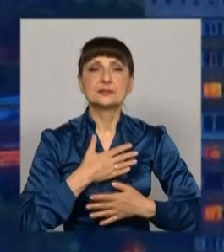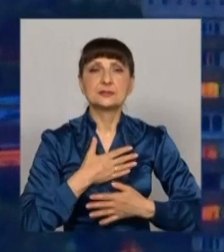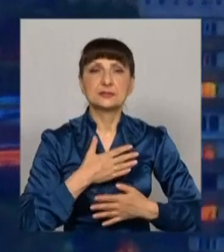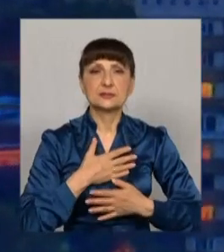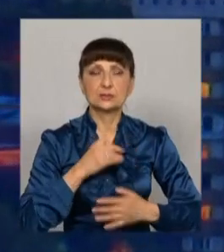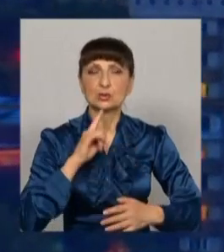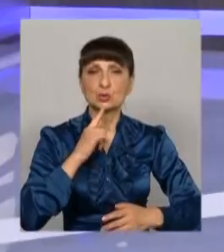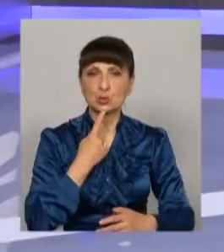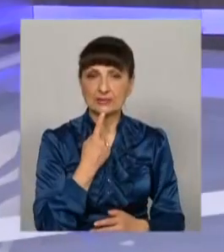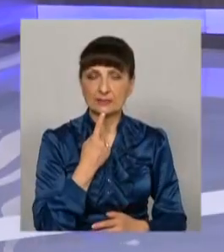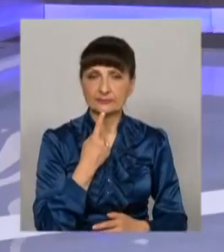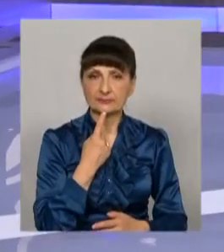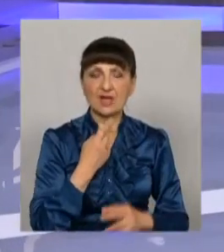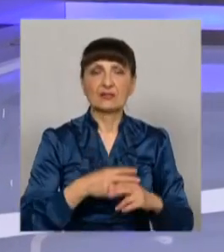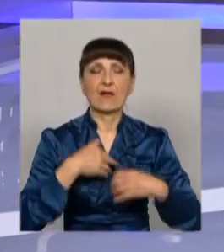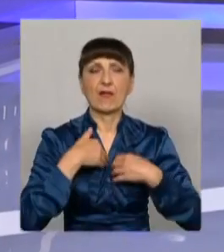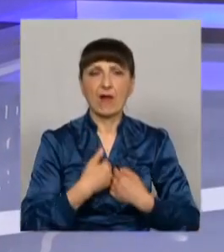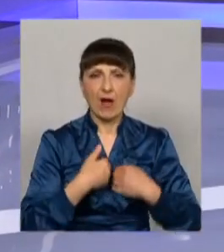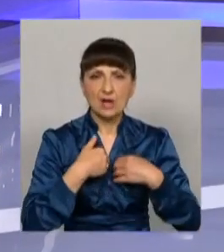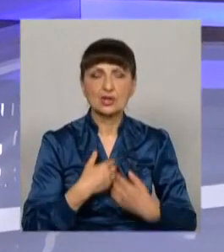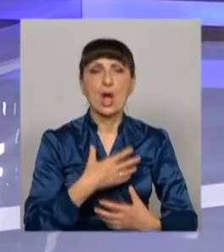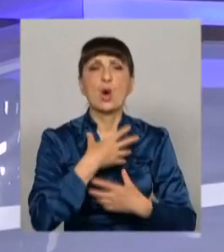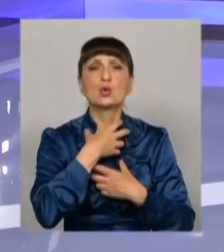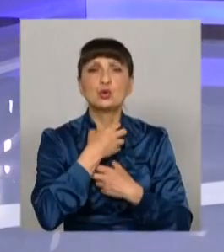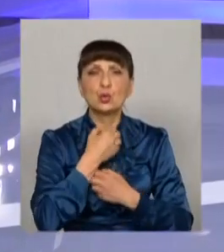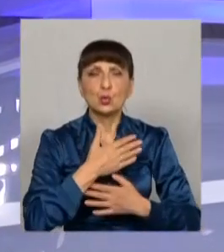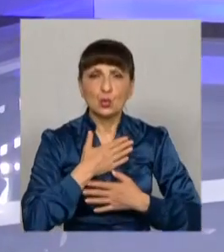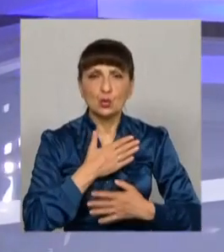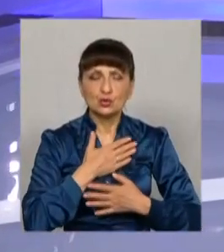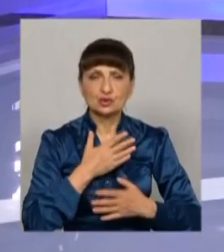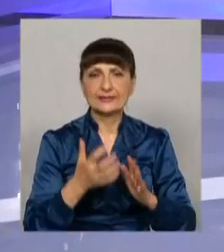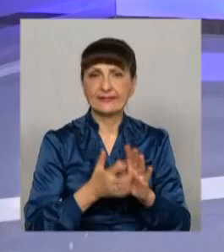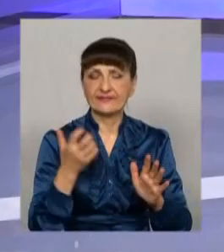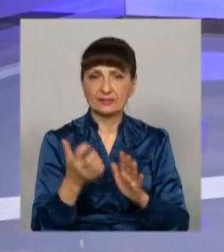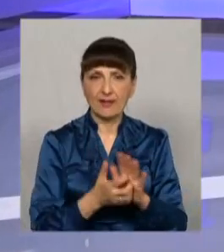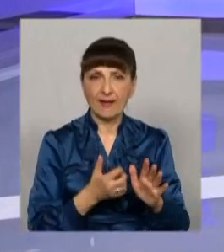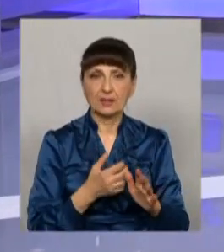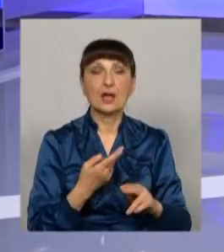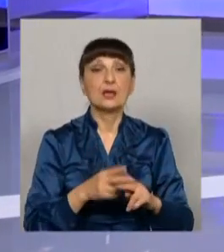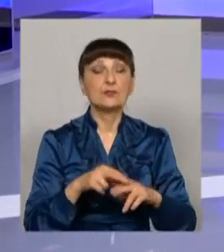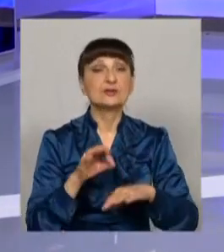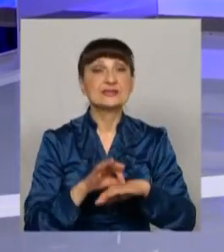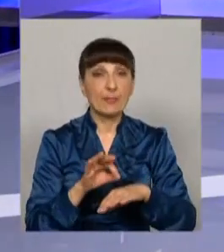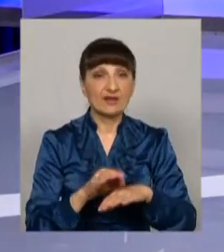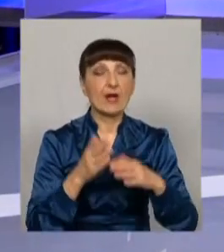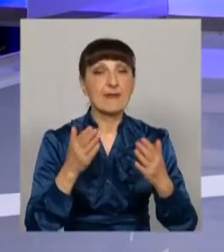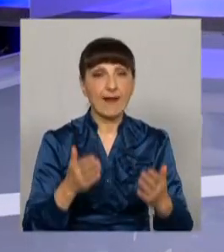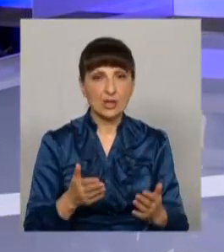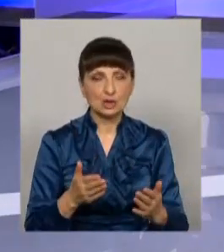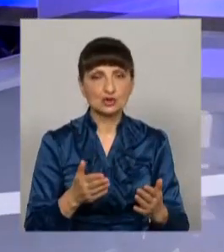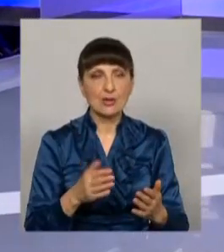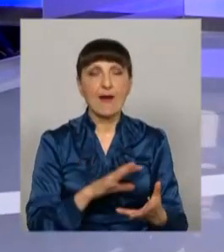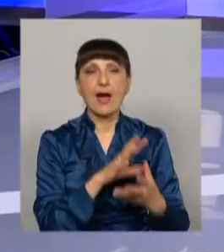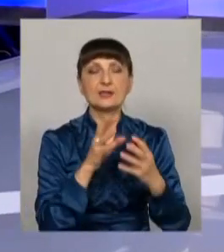поражается слизистая бронхов. Это кашель, удушье, одышка. И эти и заболевания, конечно, они